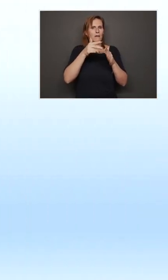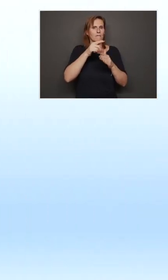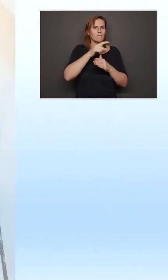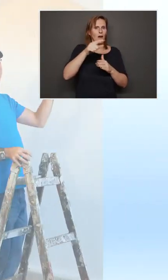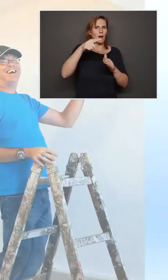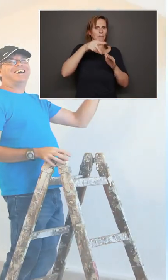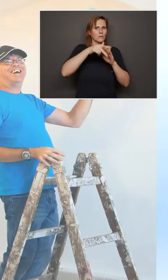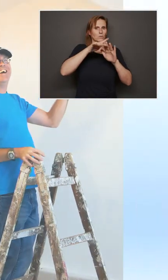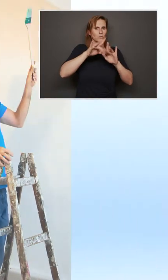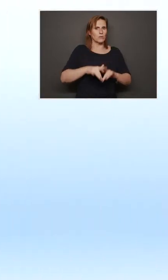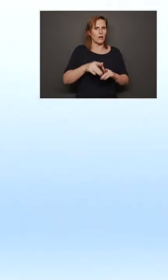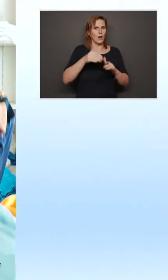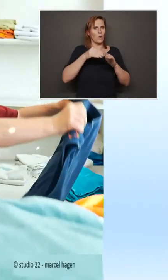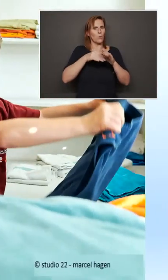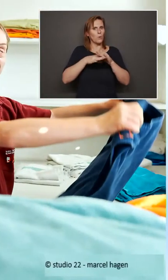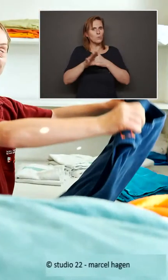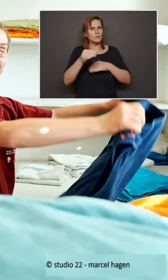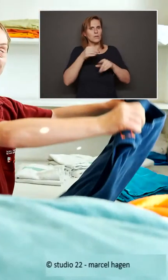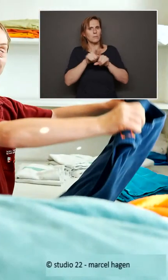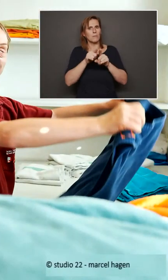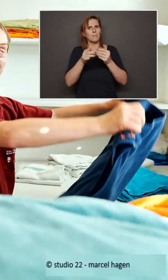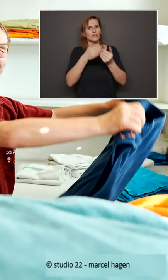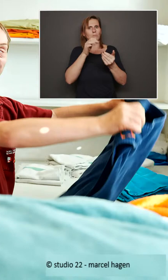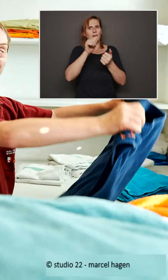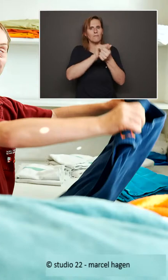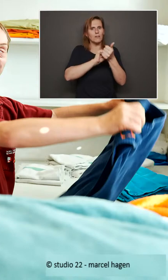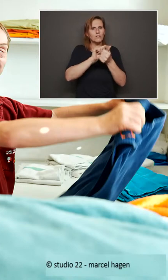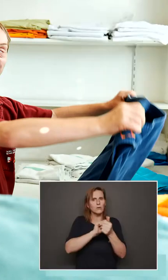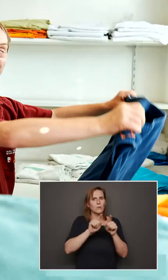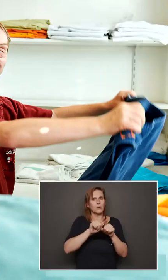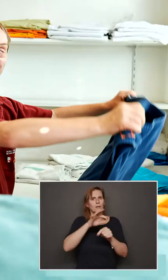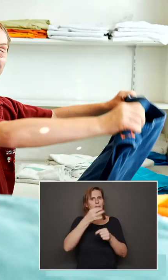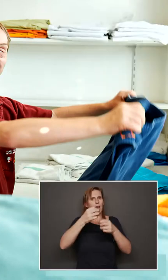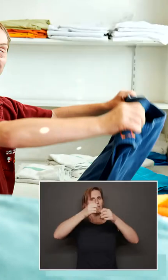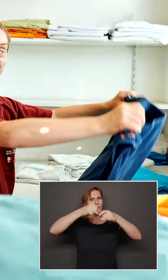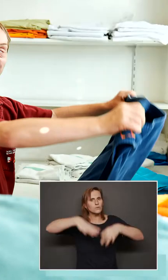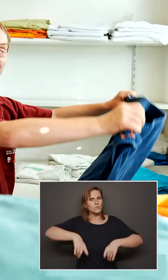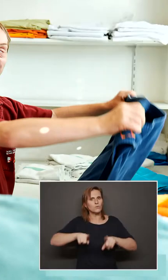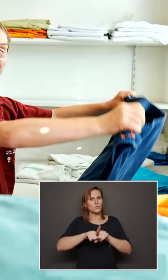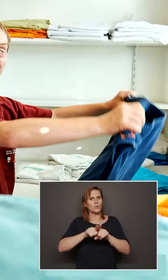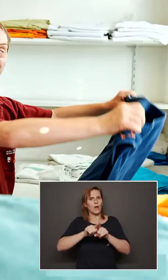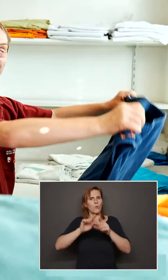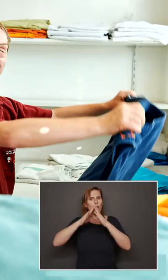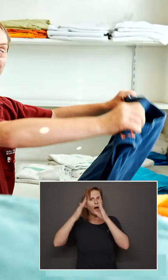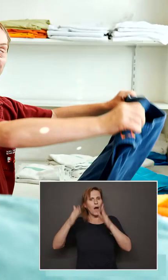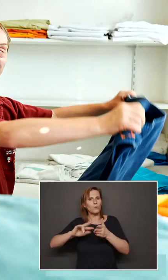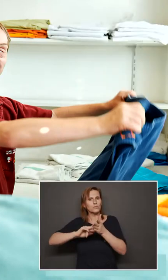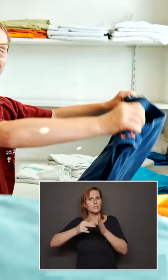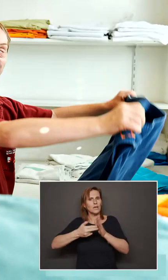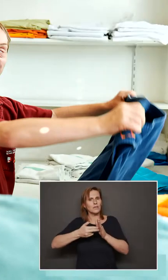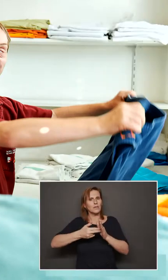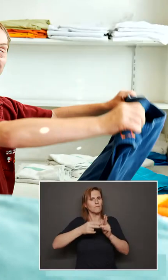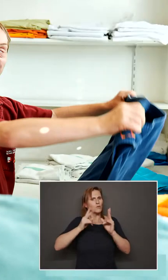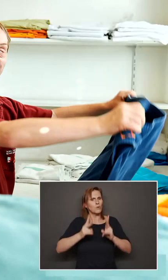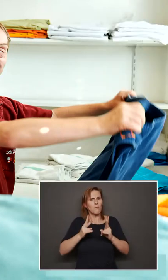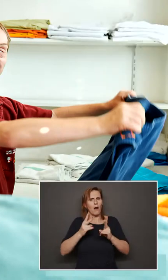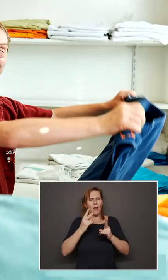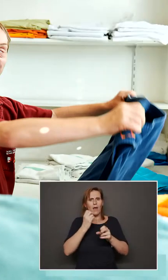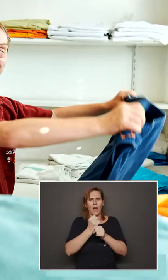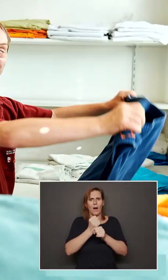Unternehmen hat unter anderem in der Wäscherei, in der Tagesstruktur sowie in der Haustechnik reguläre Arbeitsplätze für Menschen